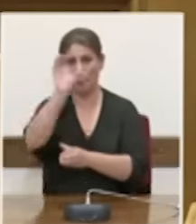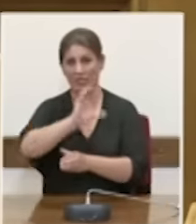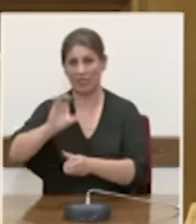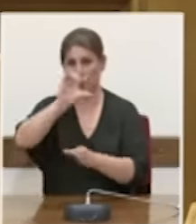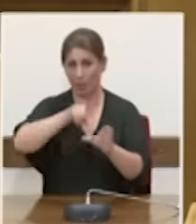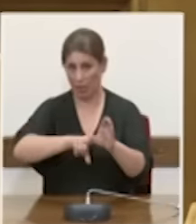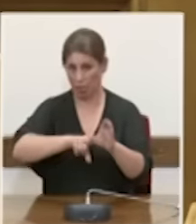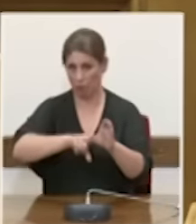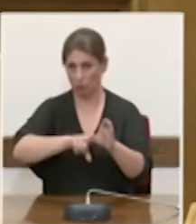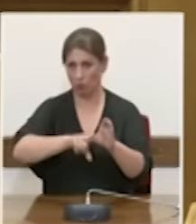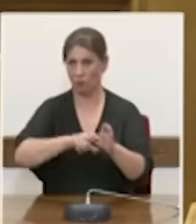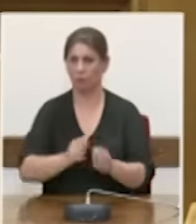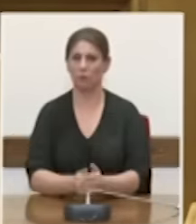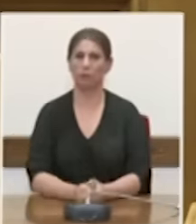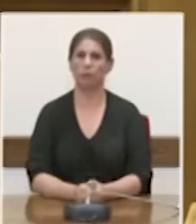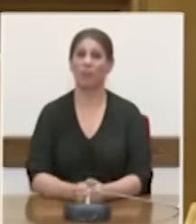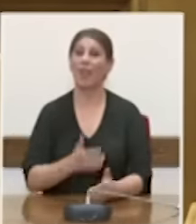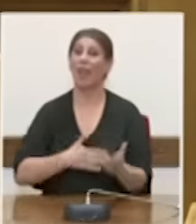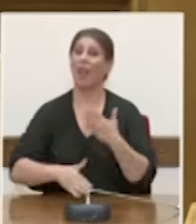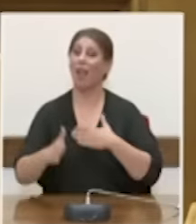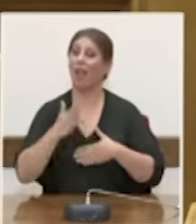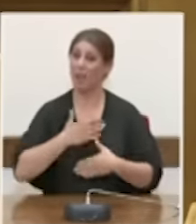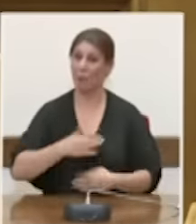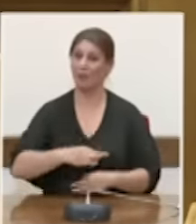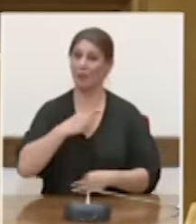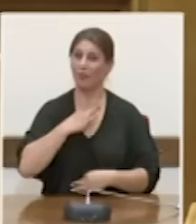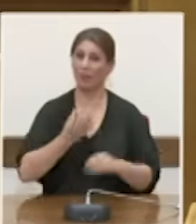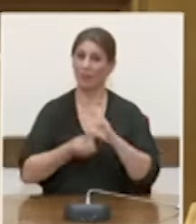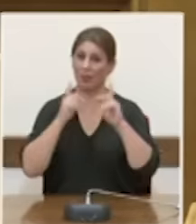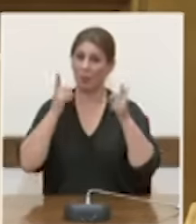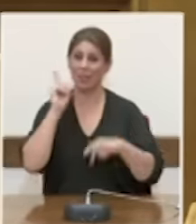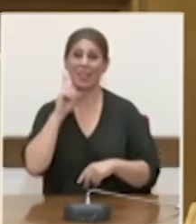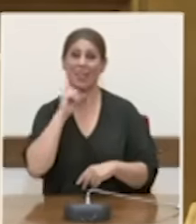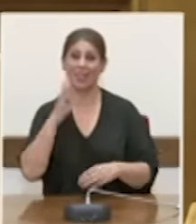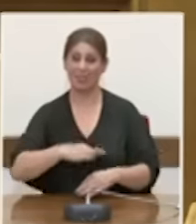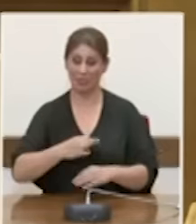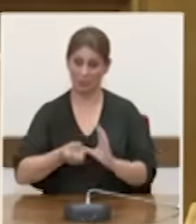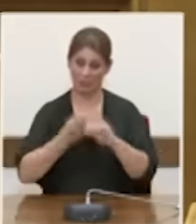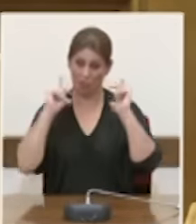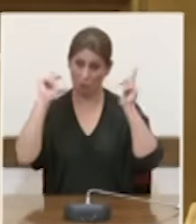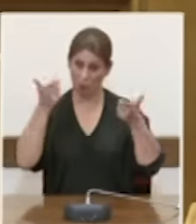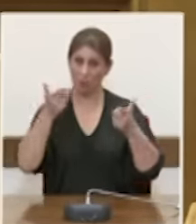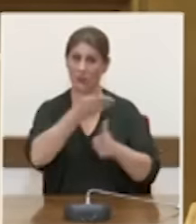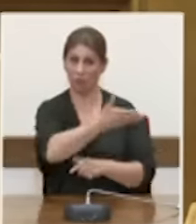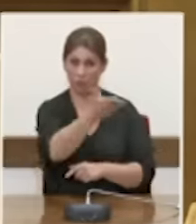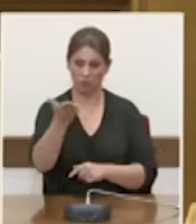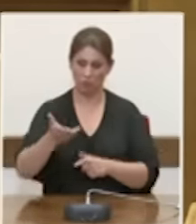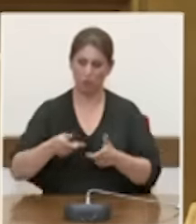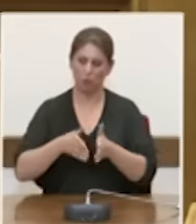Ένωσης, αγαπητοί κύριοι της Νέας Δημοκρατίας και κυρίες της Νέας Δημοκρατίας, έχετε